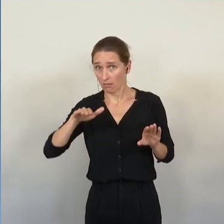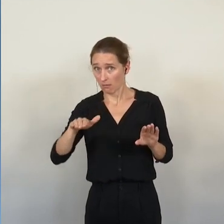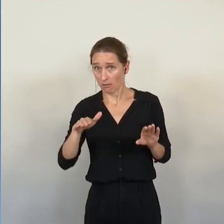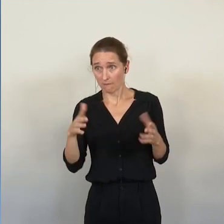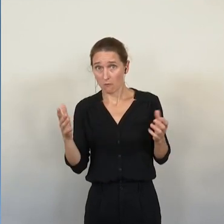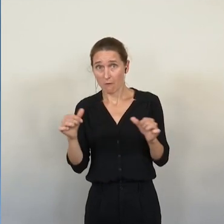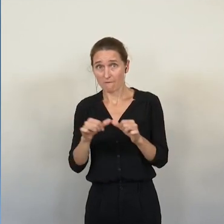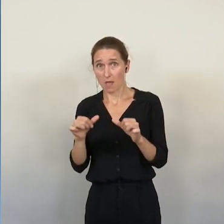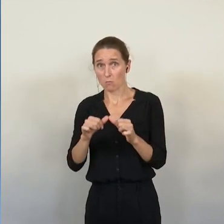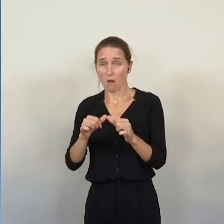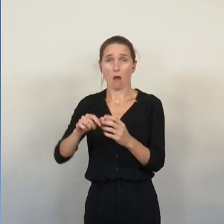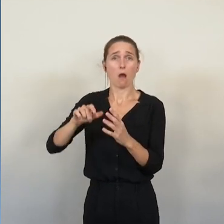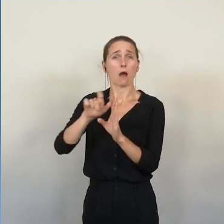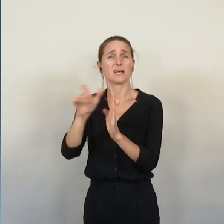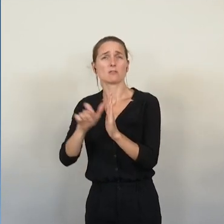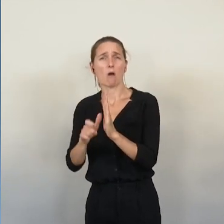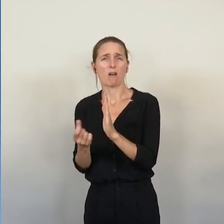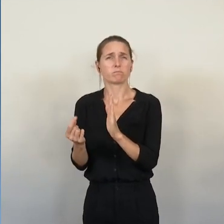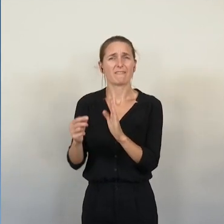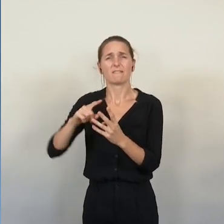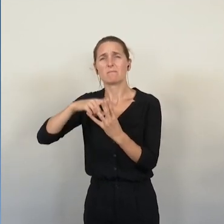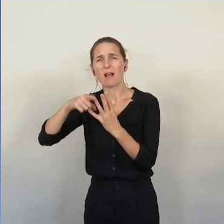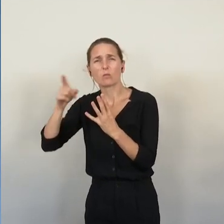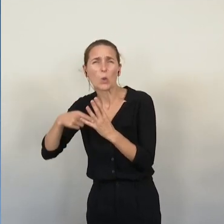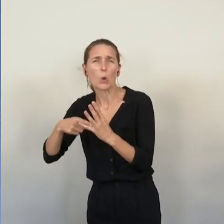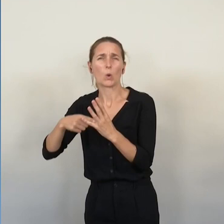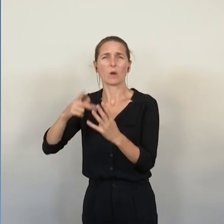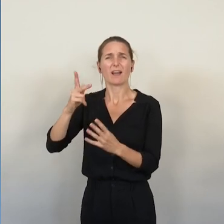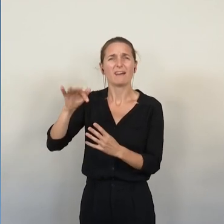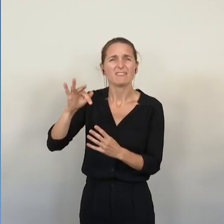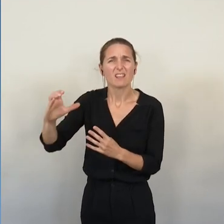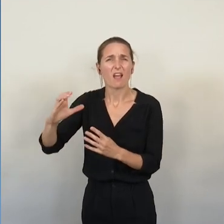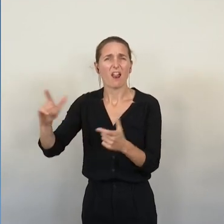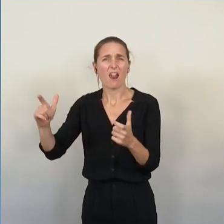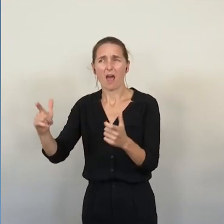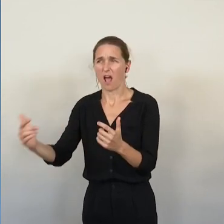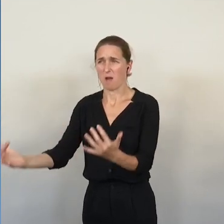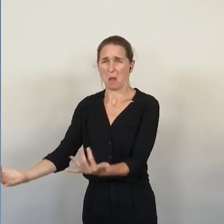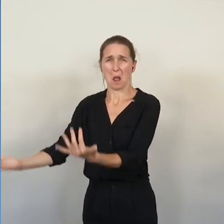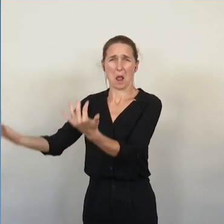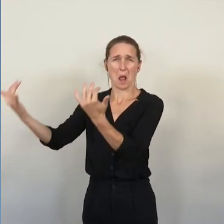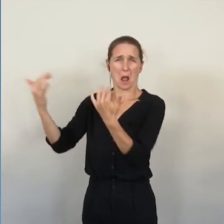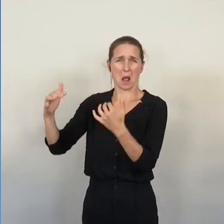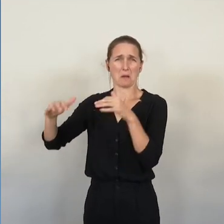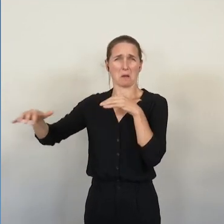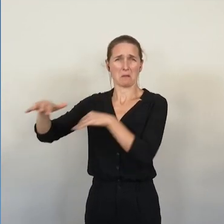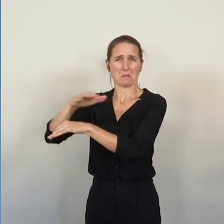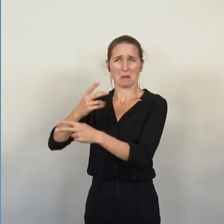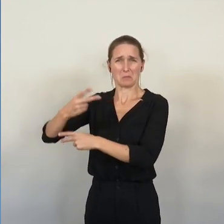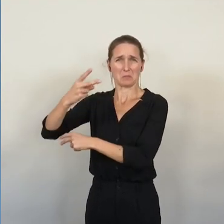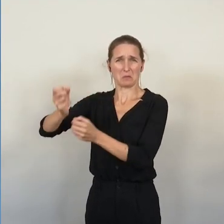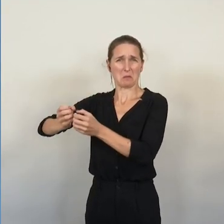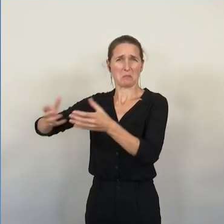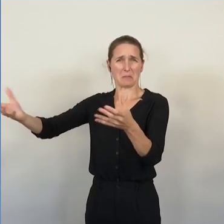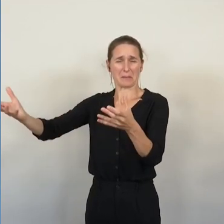fast food s'installer dans Grenoble le KFC la malbouff ça ça vous pose pas de problème c'est en totale contradiction